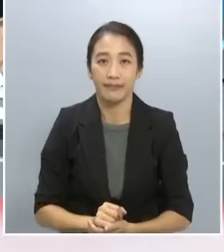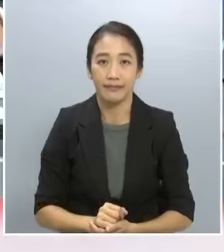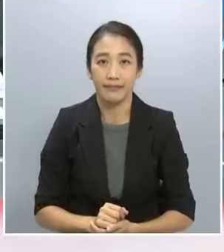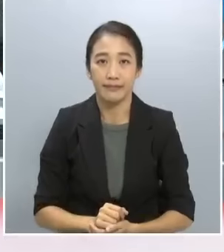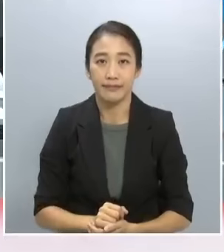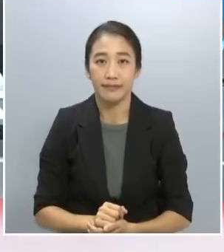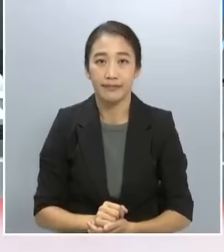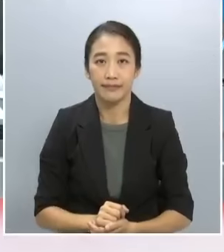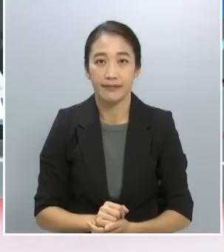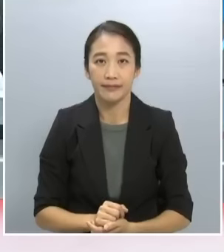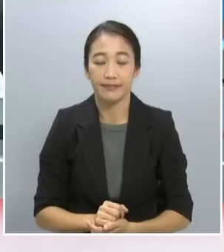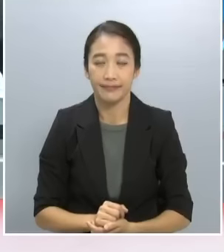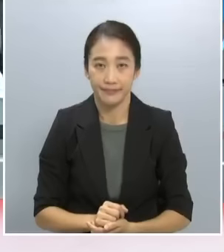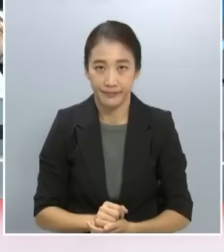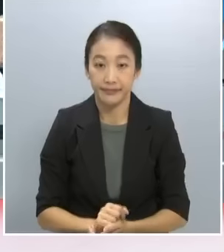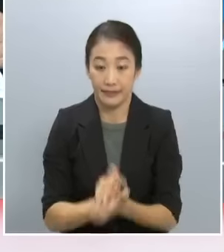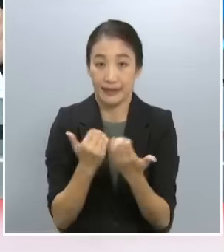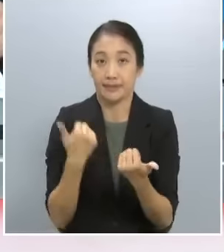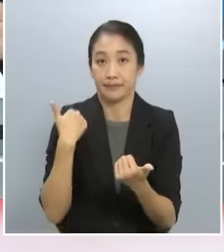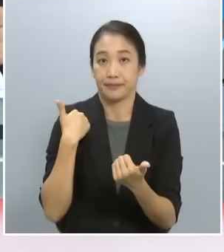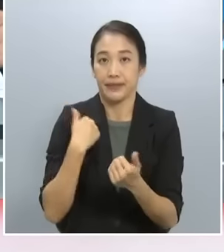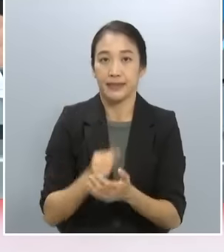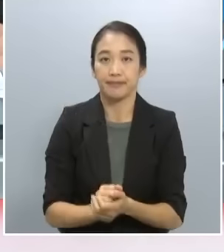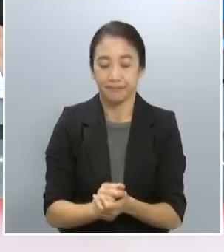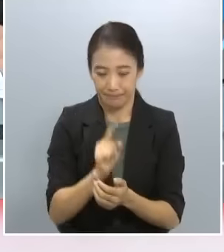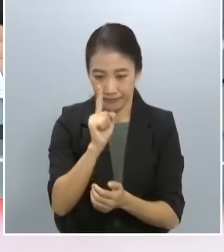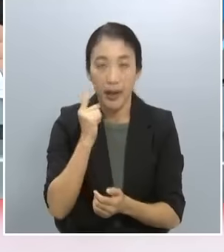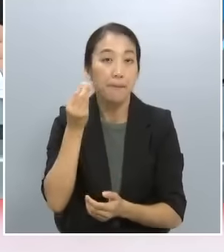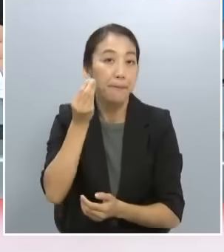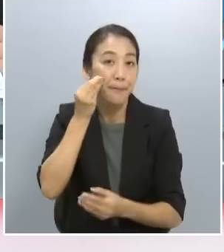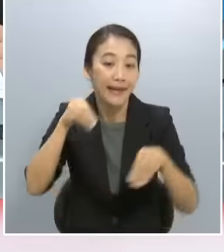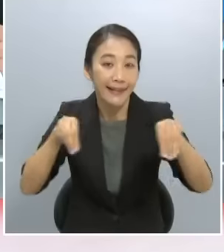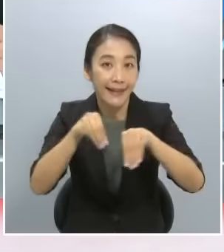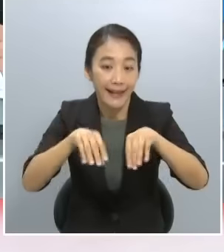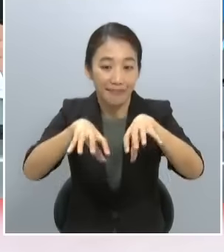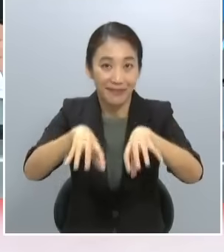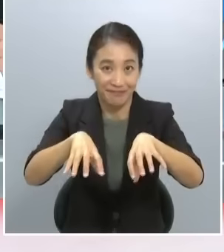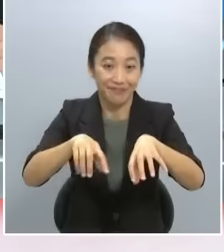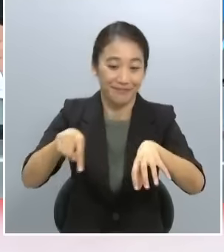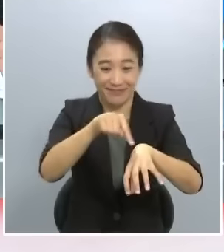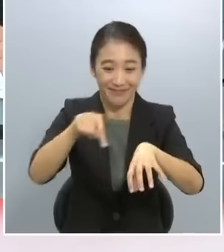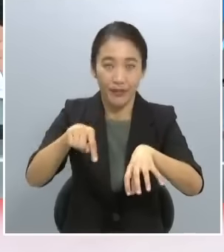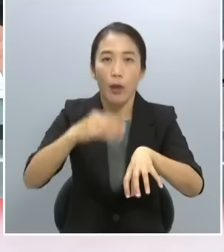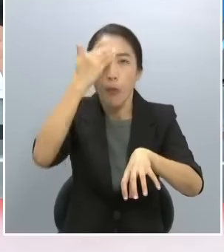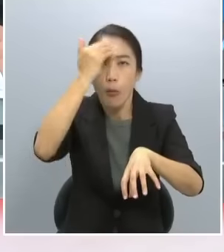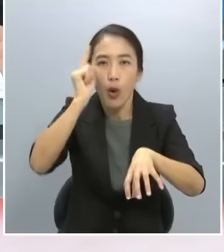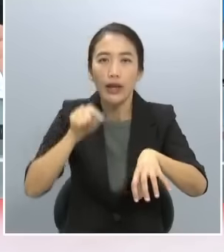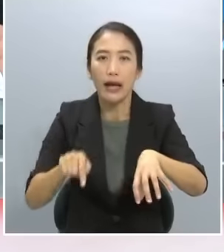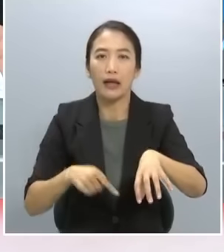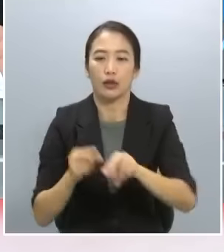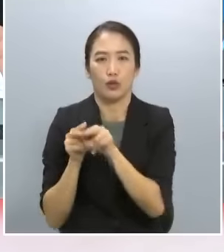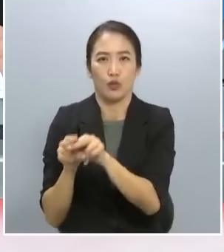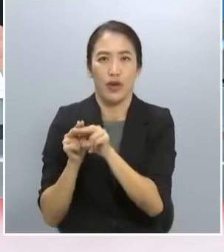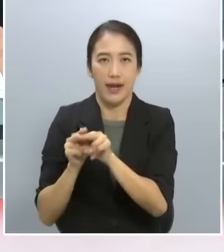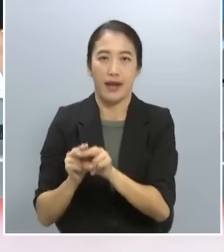ค่ะ ยังมีเรื่องราวอีกหนึ่งเรื่องนะฮะกรณีของเพื่อนบ้านคุณผู้ชมครับคือมีการโวยนะฮะเพื่อนบ้านเนี่ยโยนขยะเข้ามาในบ้านนะฮะมีถุงปัสสาวะ